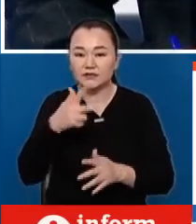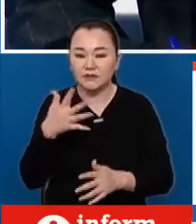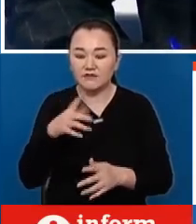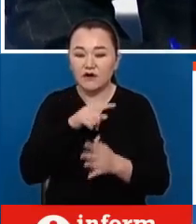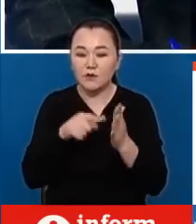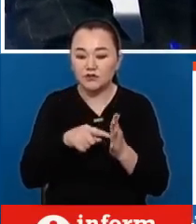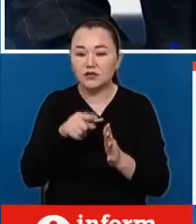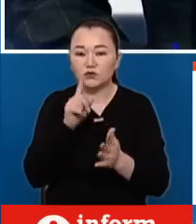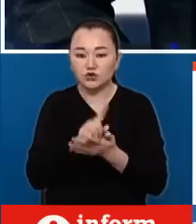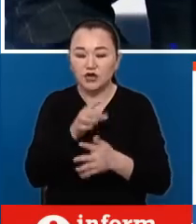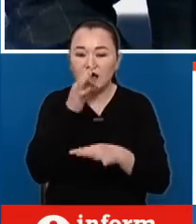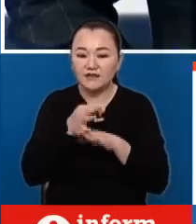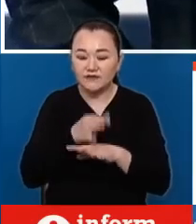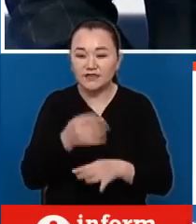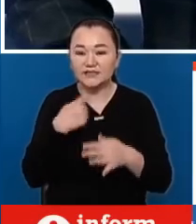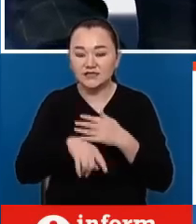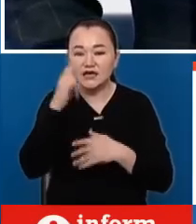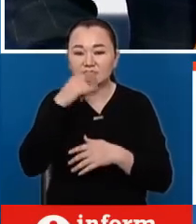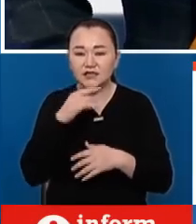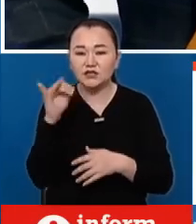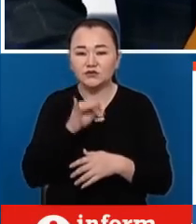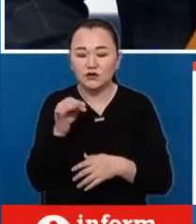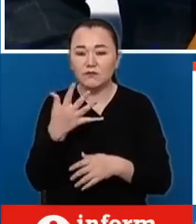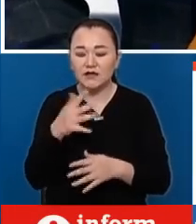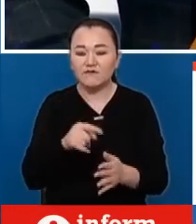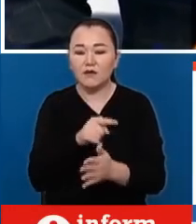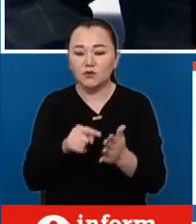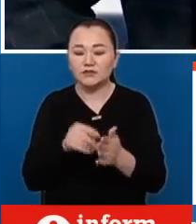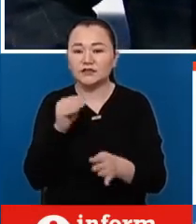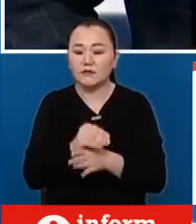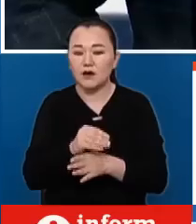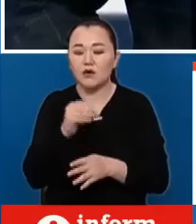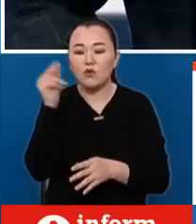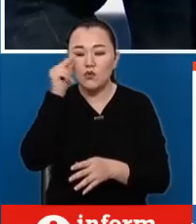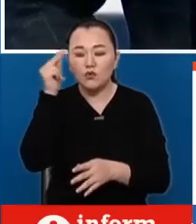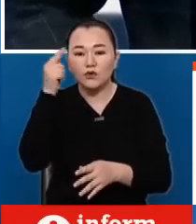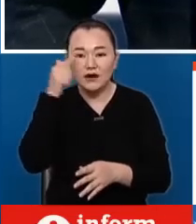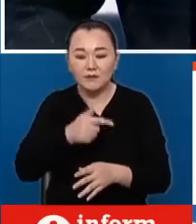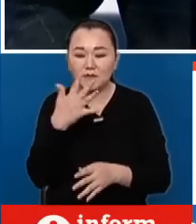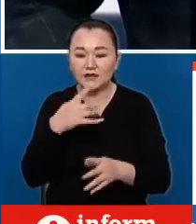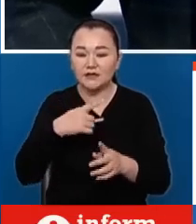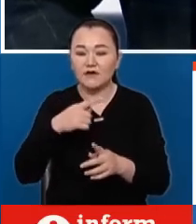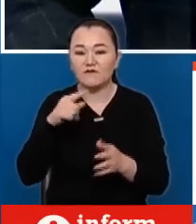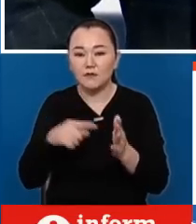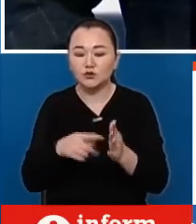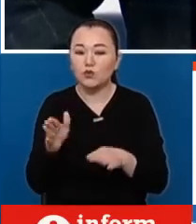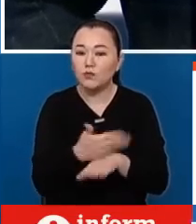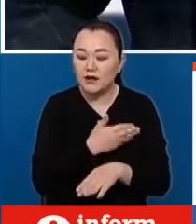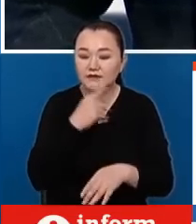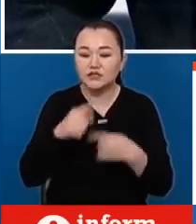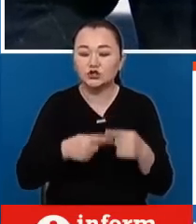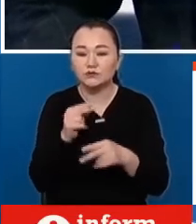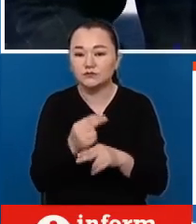жауап беруге тиіс. Демек Қазақстан тарихы бойынша 5 сауал қосылып, оқу сауаттылығынан 5 сұрақ алынып отыр. Келесі